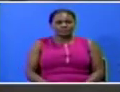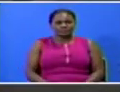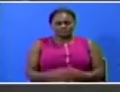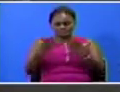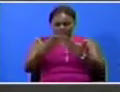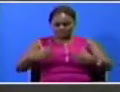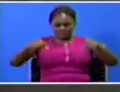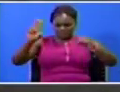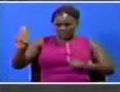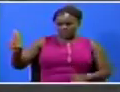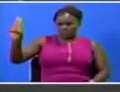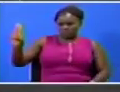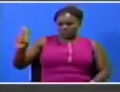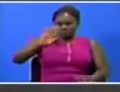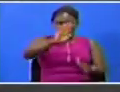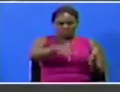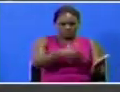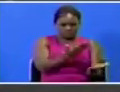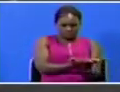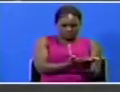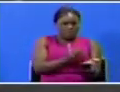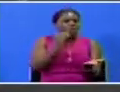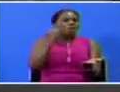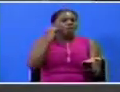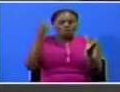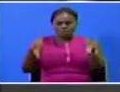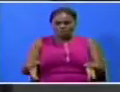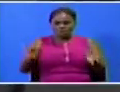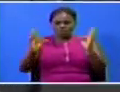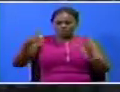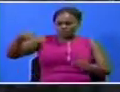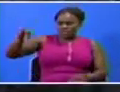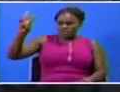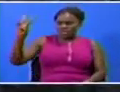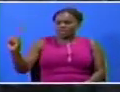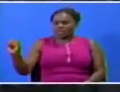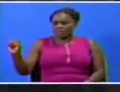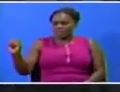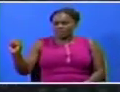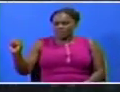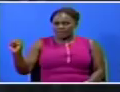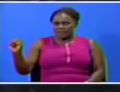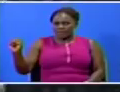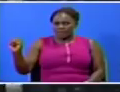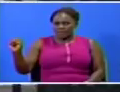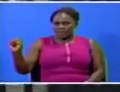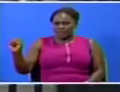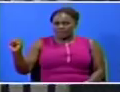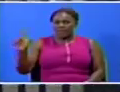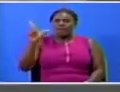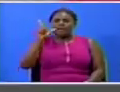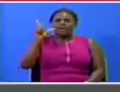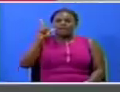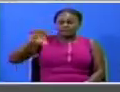Rais Uhuru Kenyatta akiwasili kwenye makao rasmi ya Waziri Mkuu wa Uingereza Theresa May ya 10th Downing Street jijini